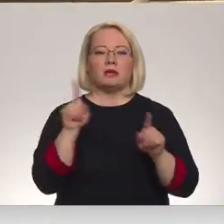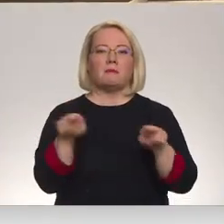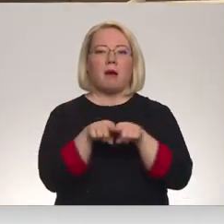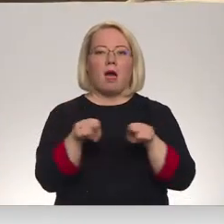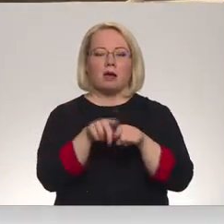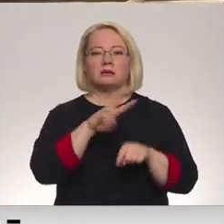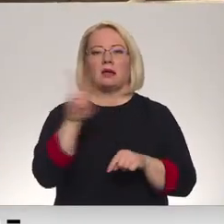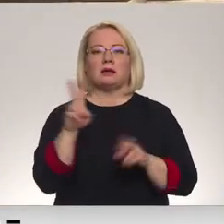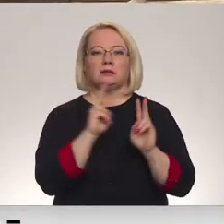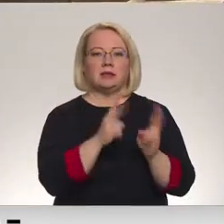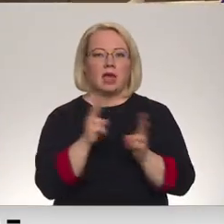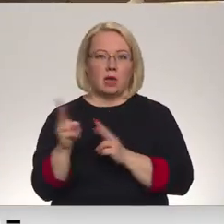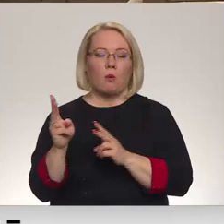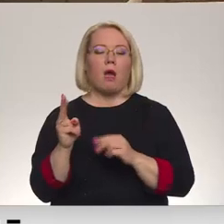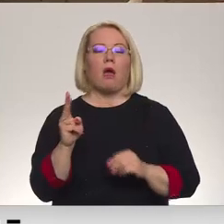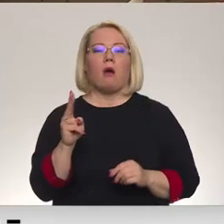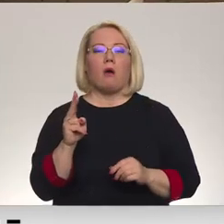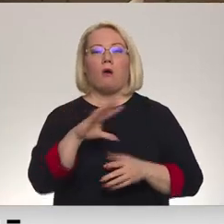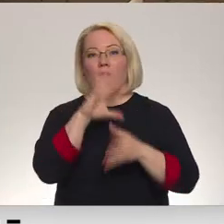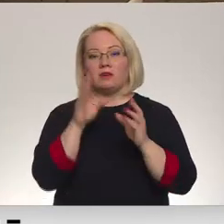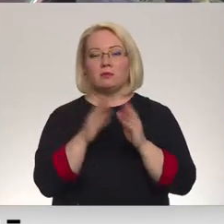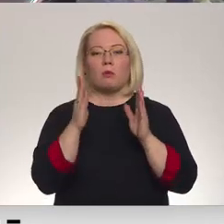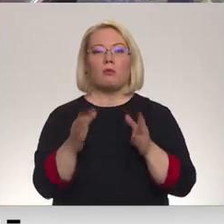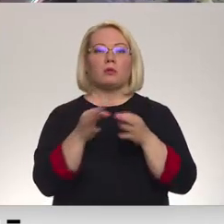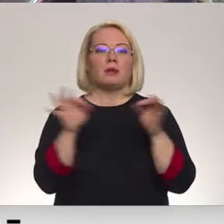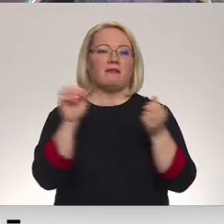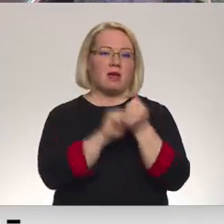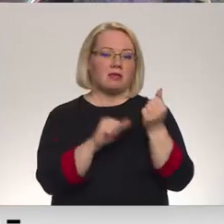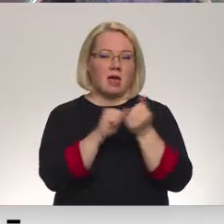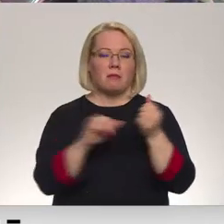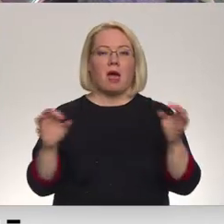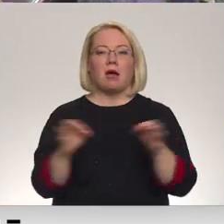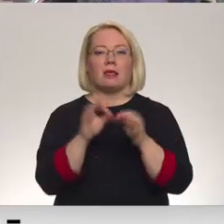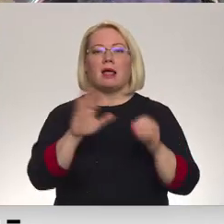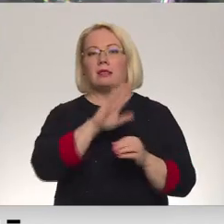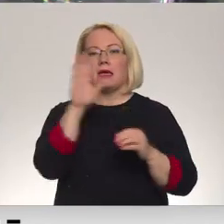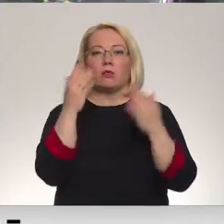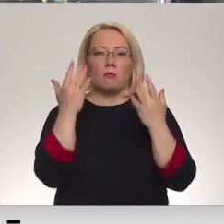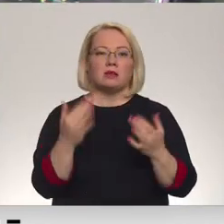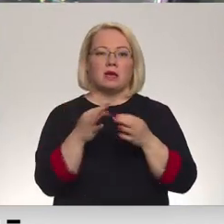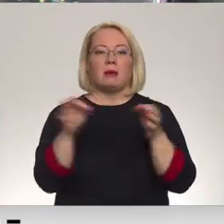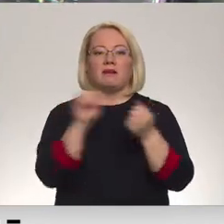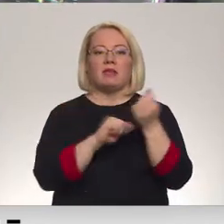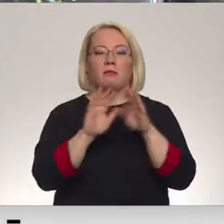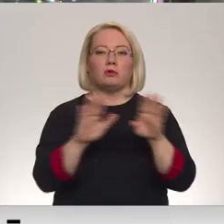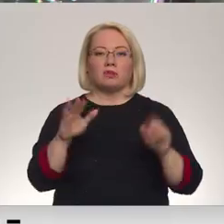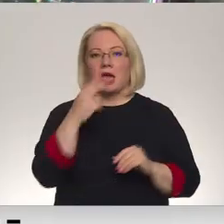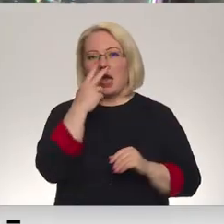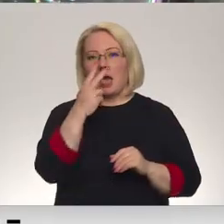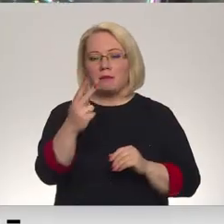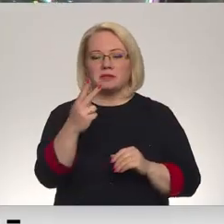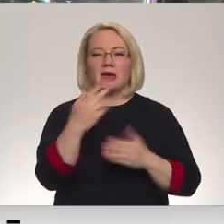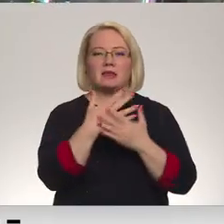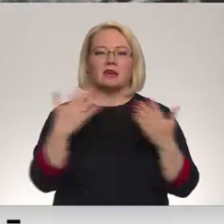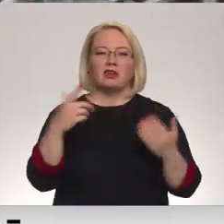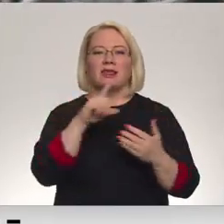maskas dejo. Un vispār pabūt brīvā dabā. Reizē ar lieldienu pasākumu brīvdabas muzejā apskatām arī liturģisko